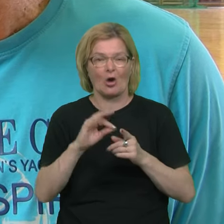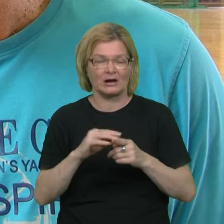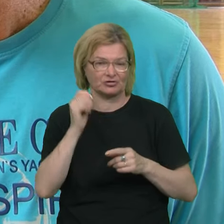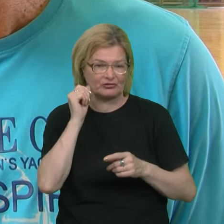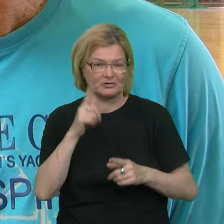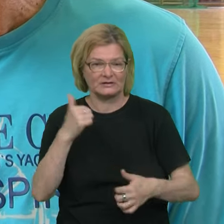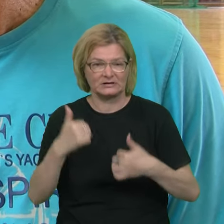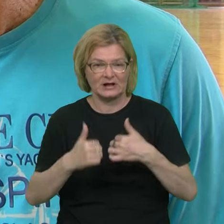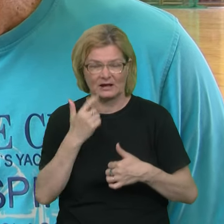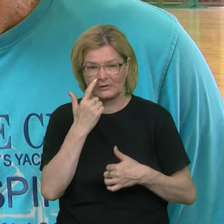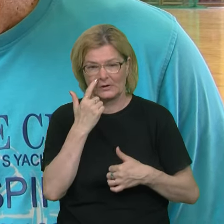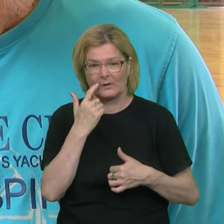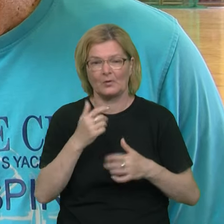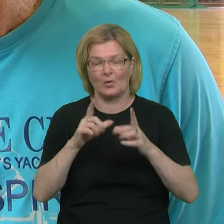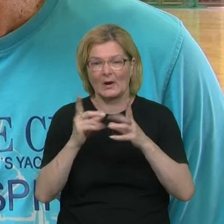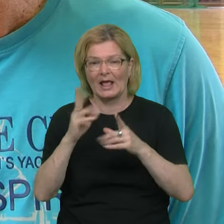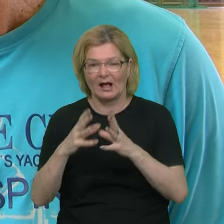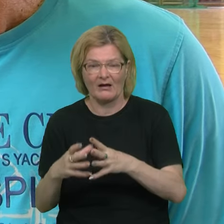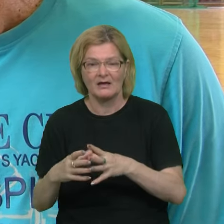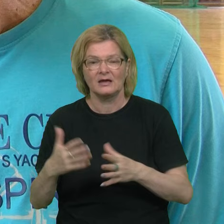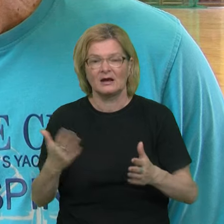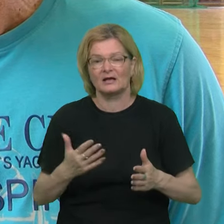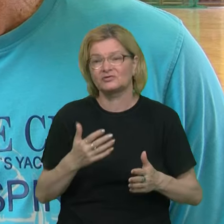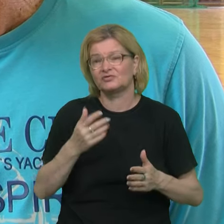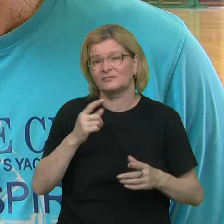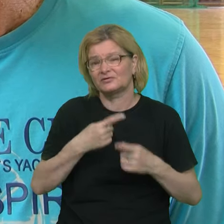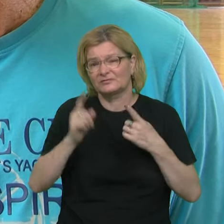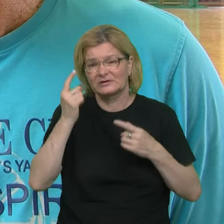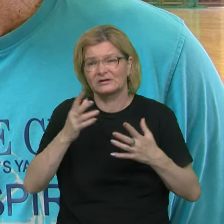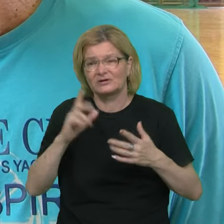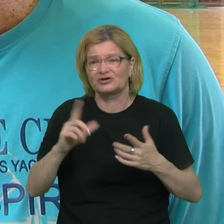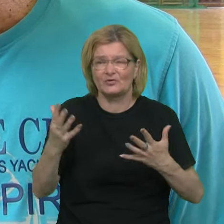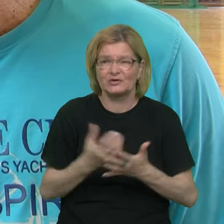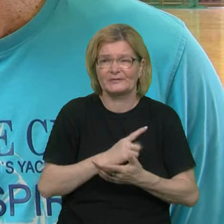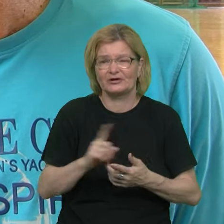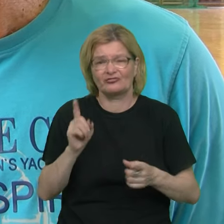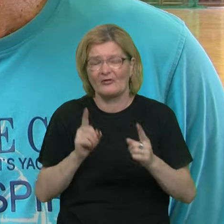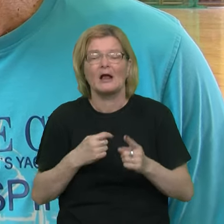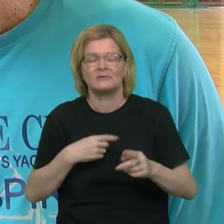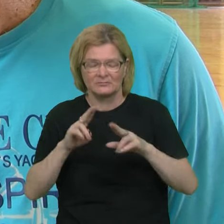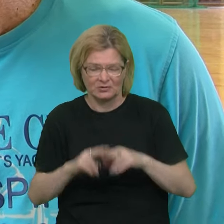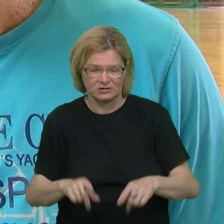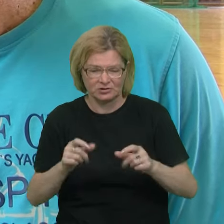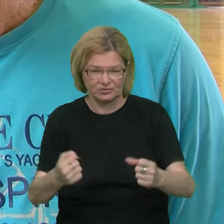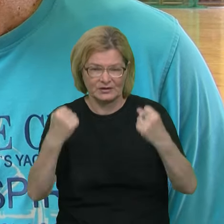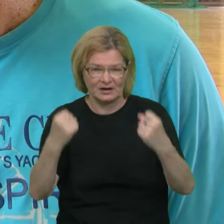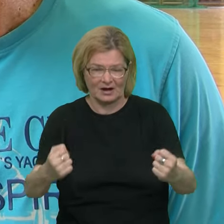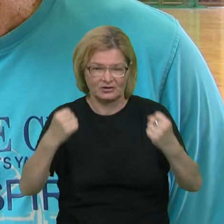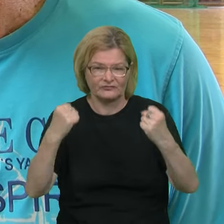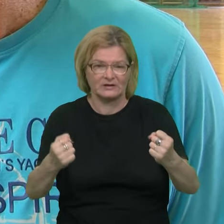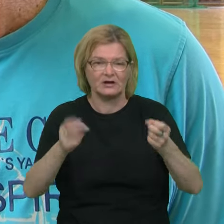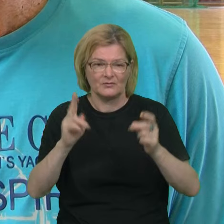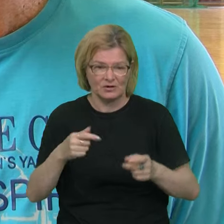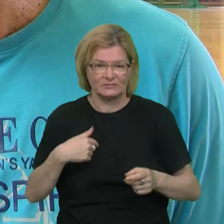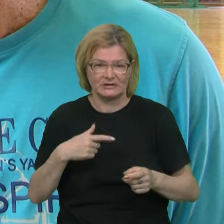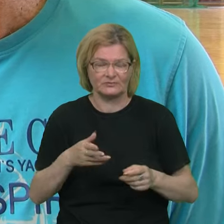Biogradu ženski, koji se takmiči u ligi i možda su neka predrasude bile da neće to uspjeti, da neće ovo, da neće ona, a mi smo ostali tu jaki,